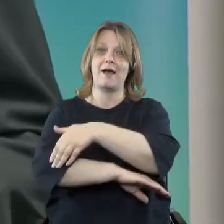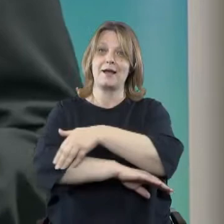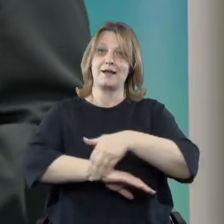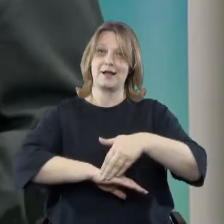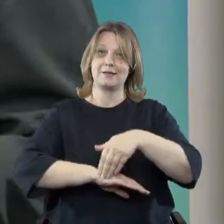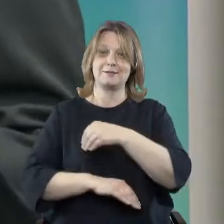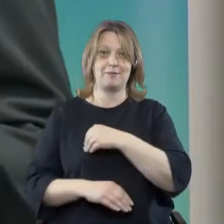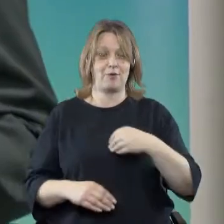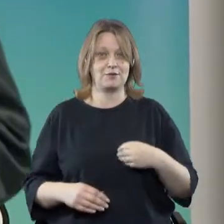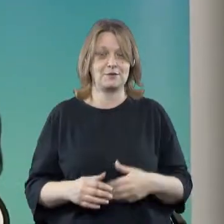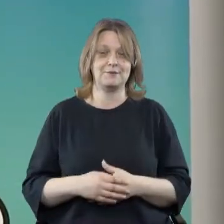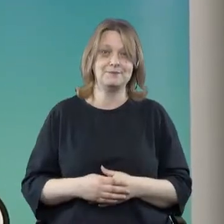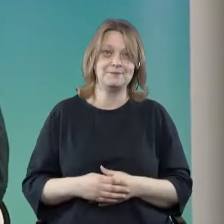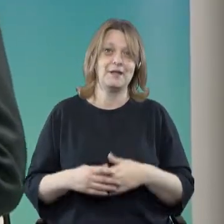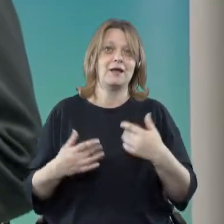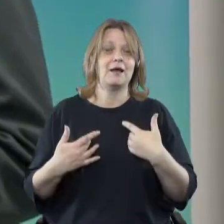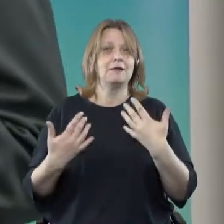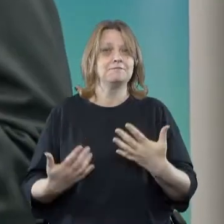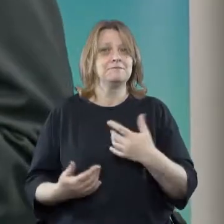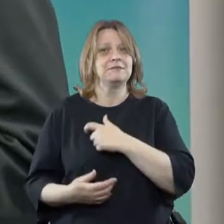kraju. Chciałem serdecznie podziękować